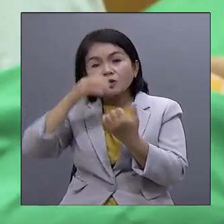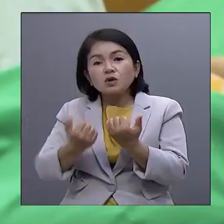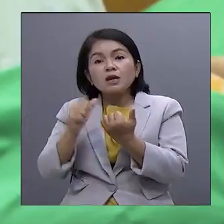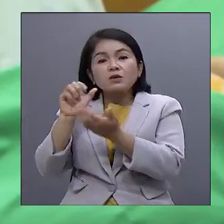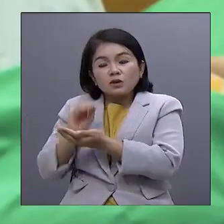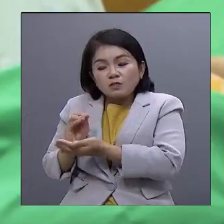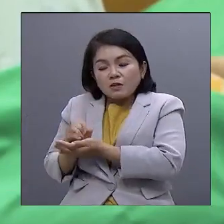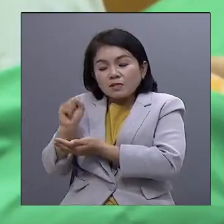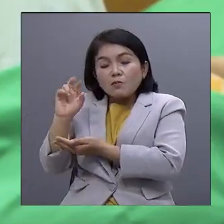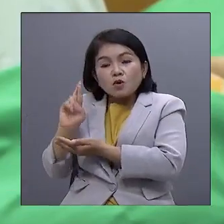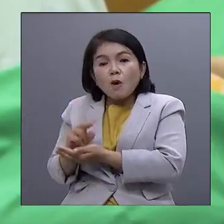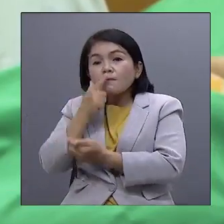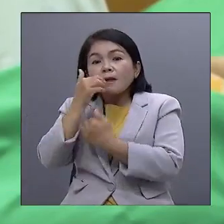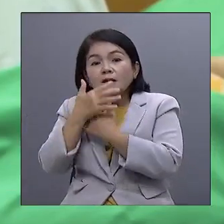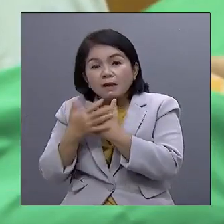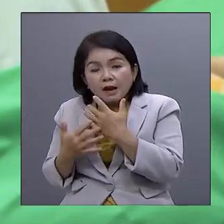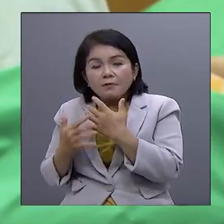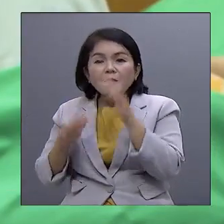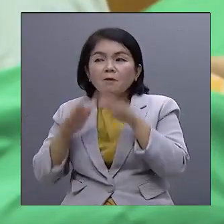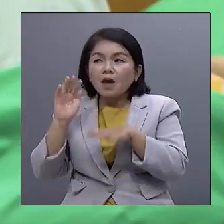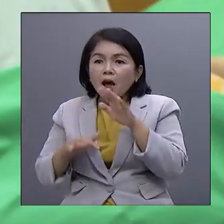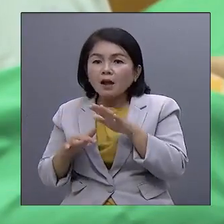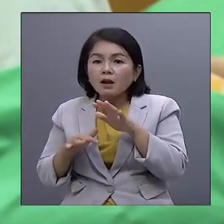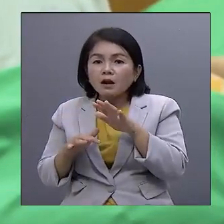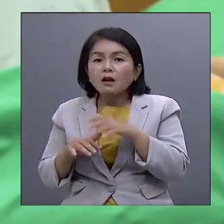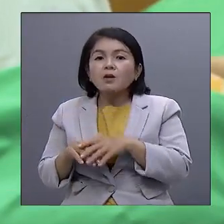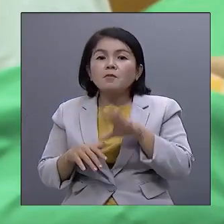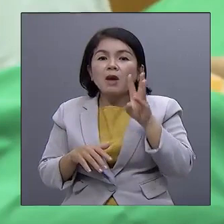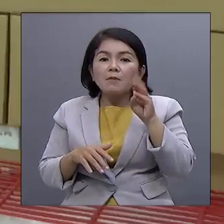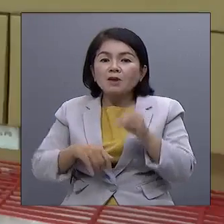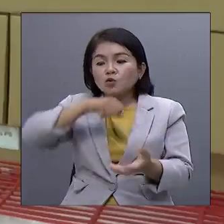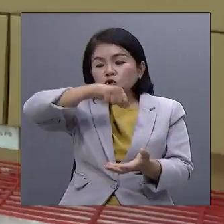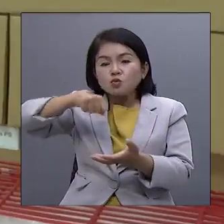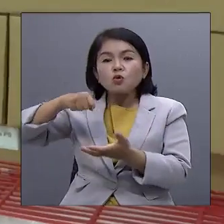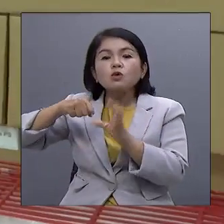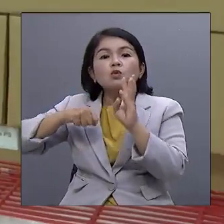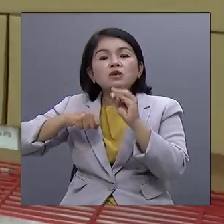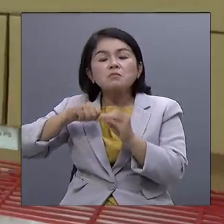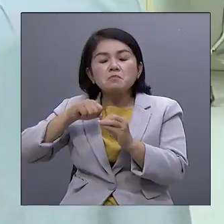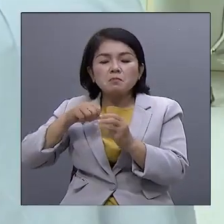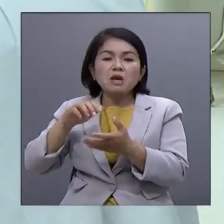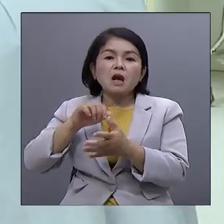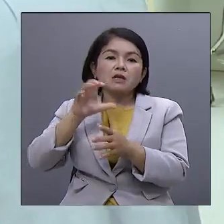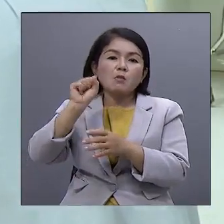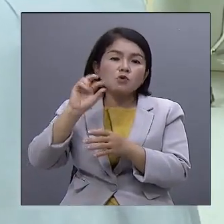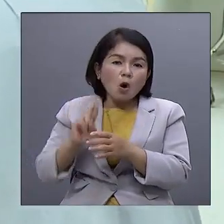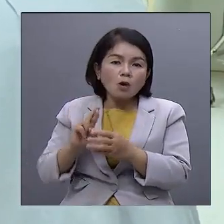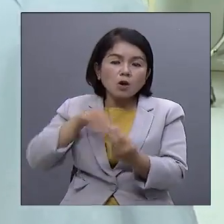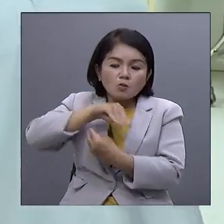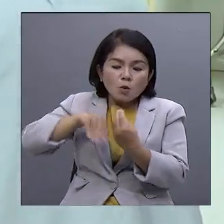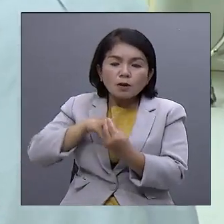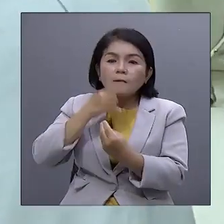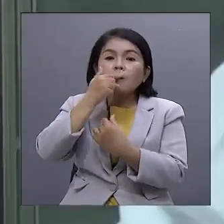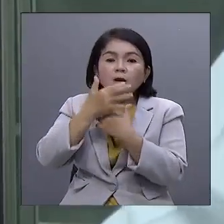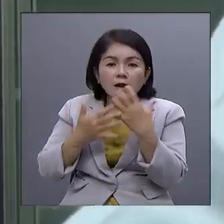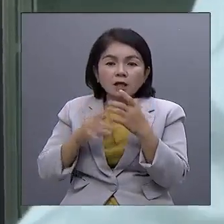ำรองไว้อย่างน้อยหมู่เลือดละไม่ต่ำกว่า60ถุงนะคะค่ะ ปกติจังหวัดเชียงใหม่ใ